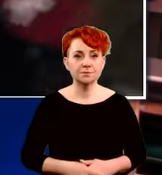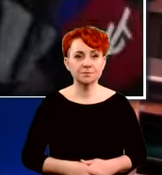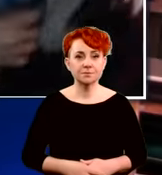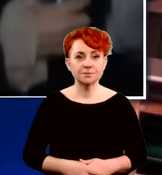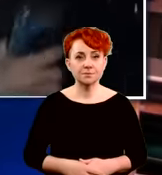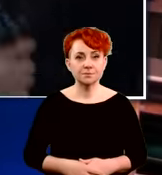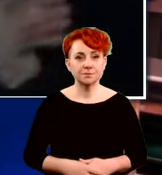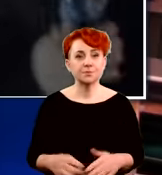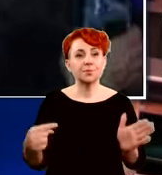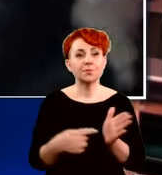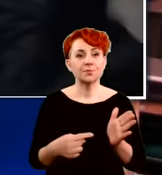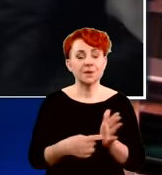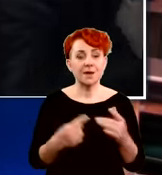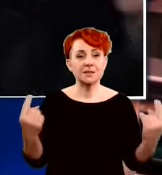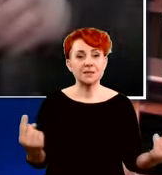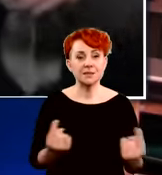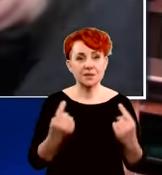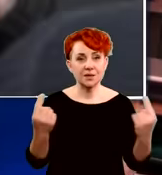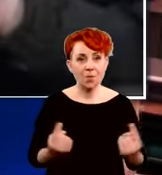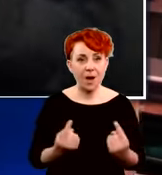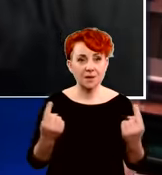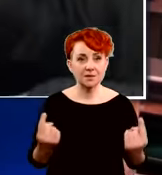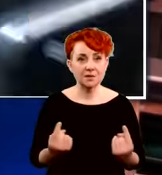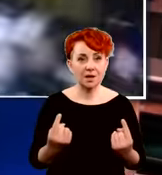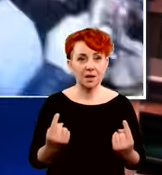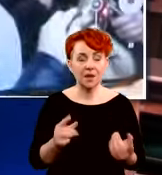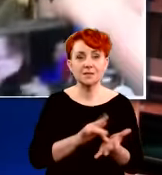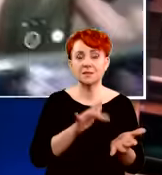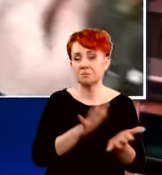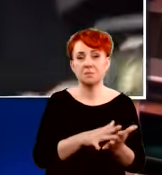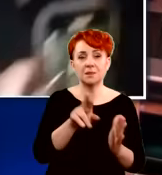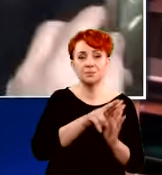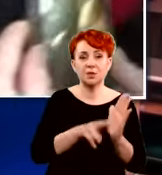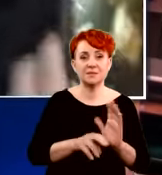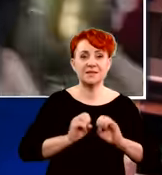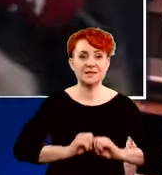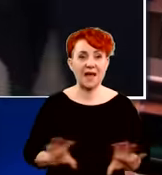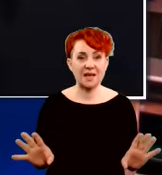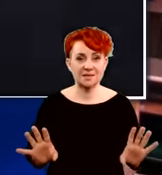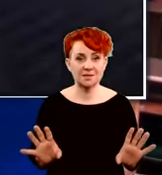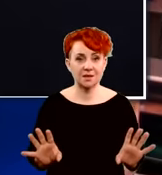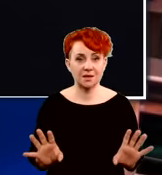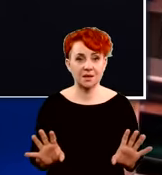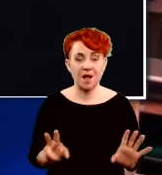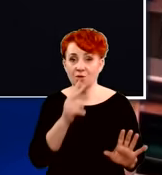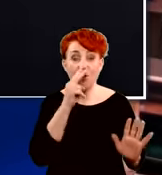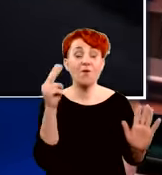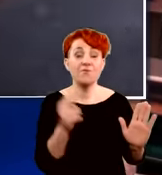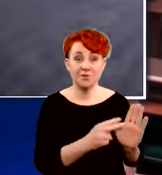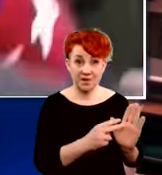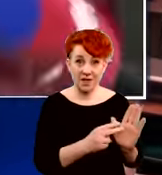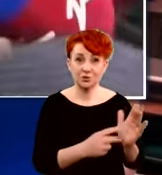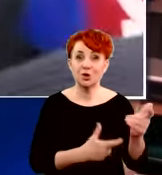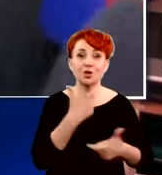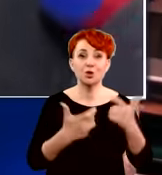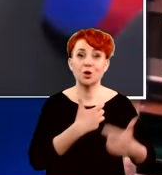Tutaj sytuacja jest taka, że dla mnie oczywiście zapis przepisów jest bardzo jasny. Natomiast z niego wynika, że czynność dokonywana przez